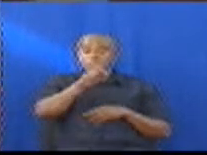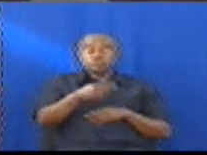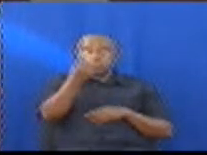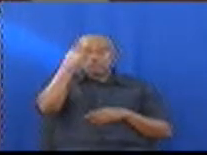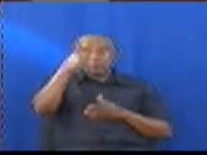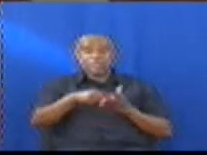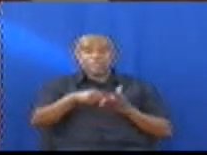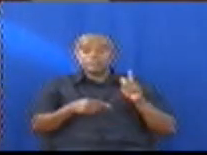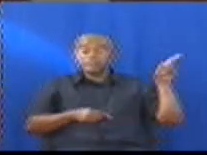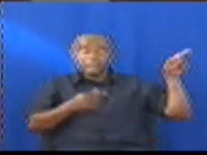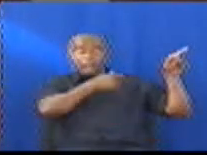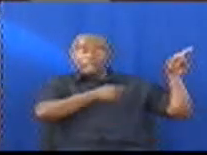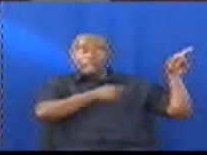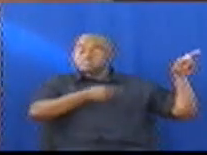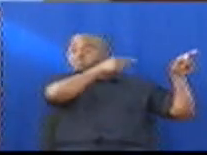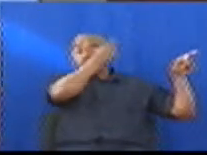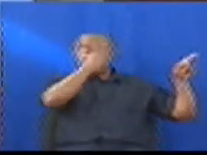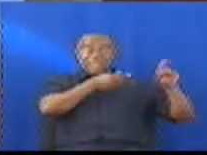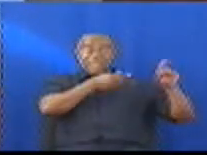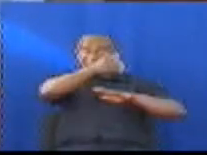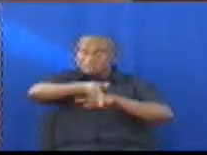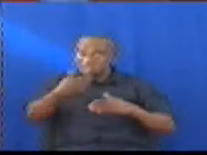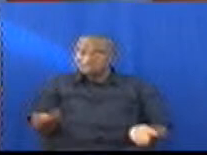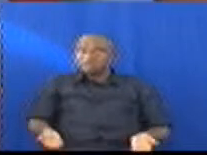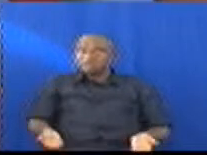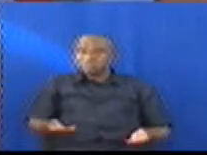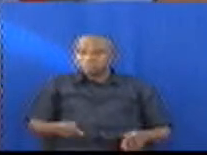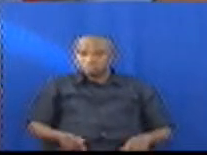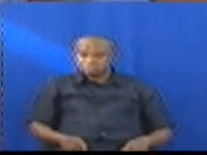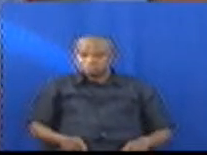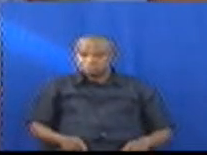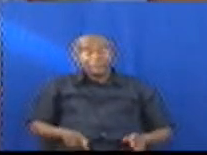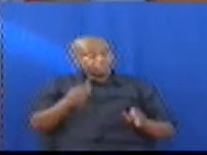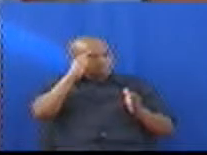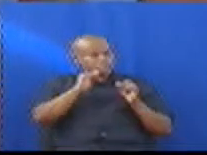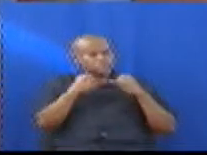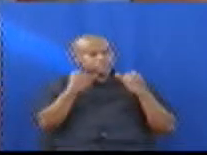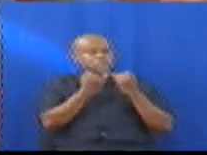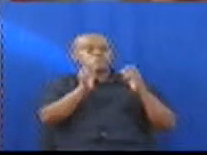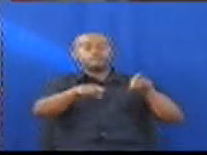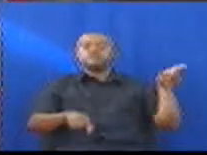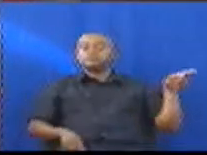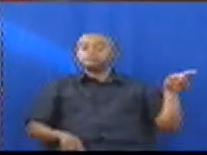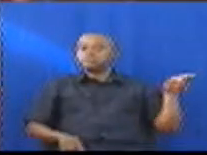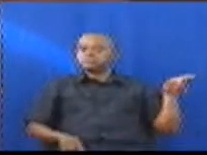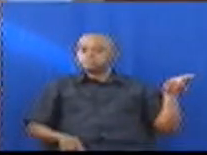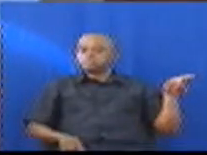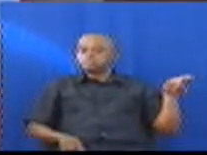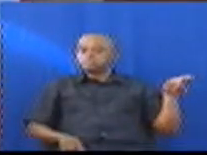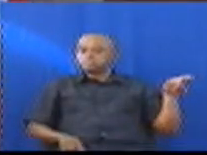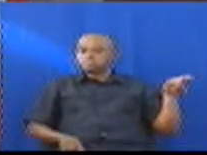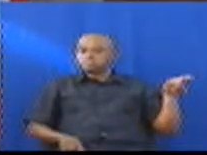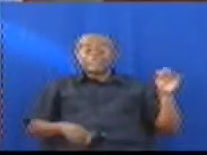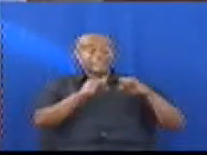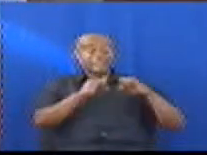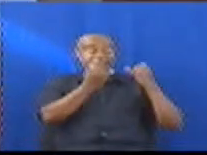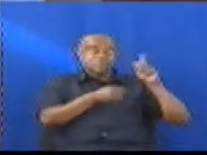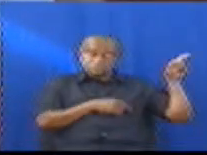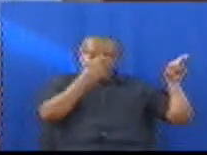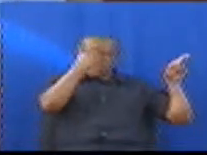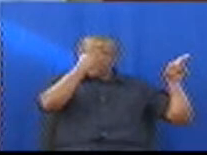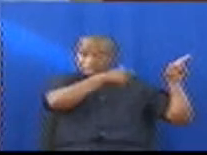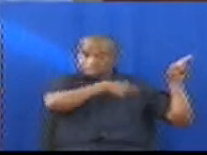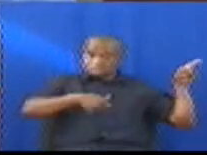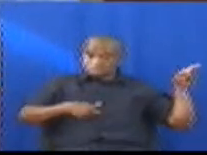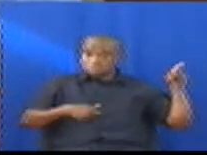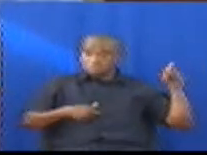Tunasema mtu mwingine pamoja kwamba ni rais, lakini kwa maana muhimili ni taasisi nyingine. Tunasema taasisi ile yende ikatupangie sisi. Come